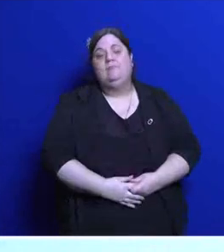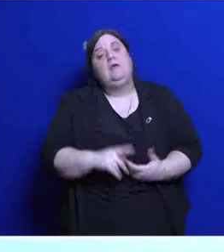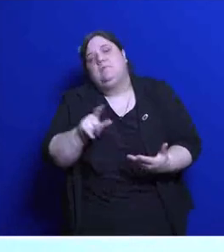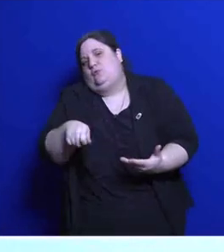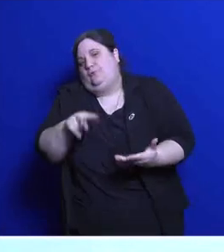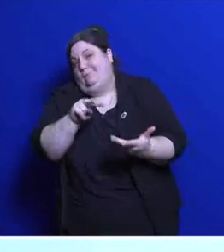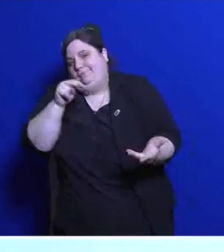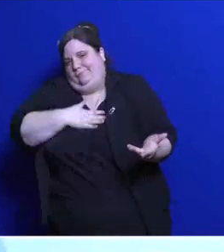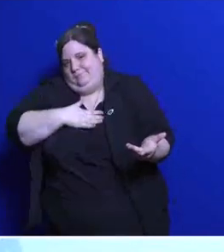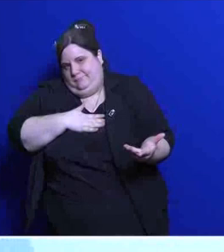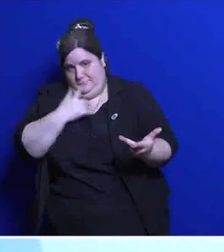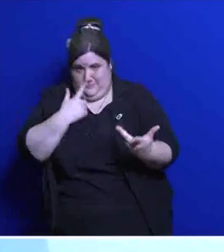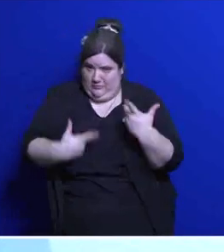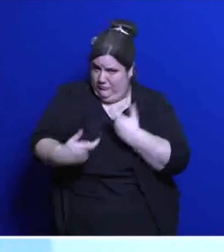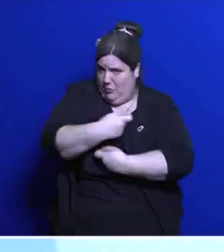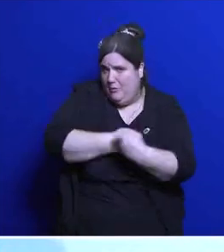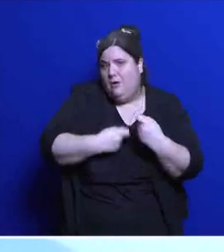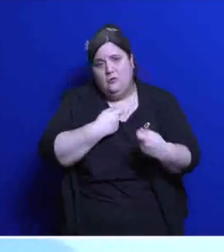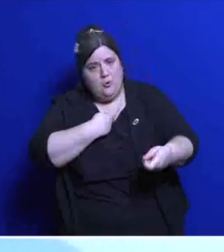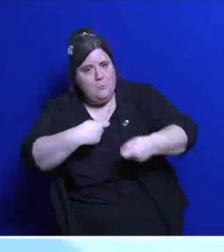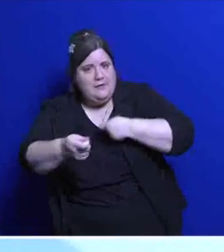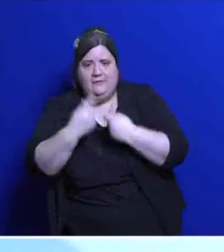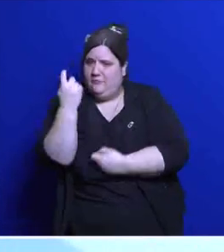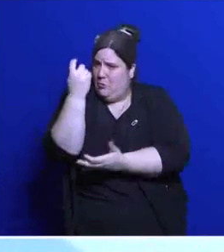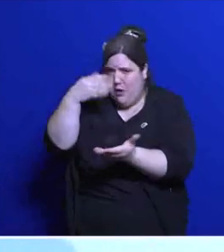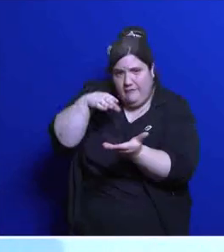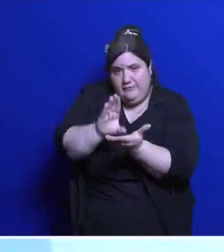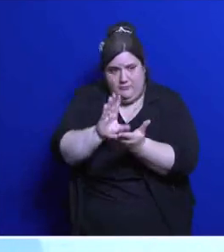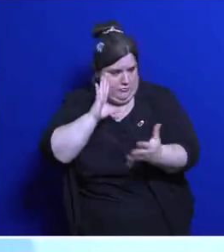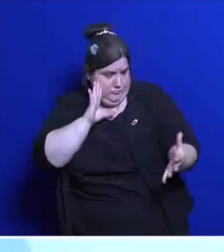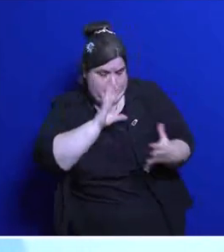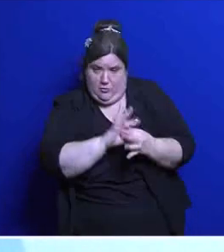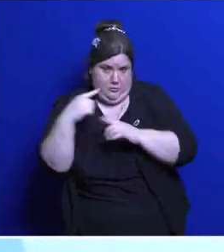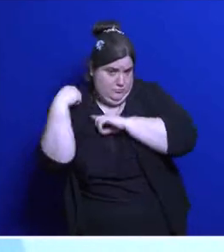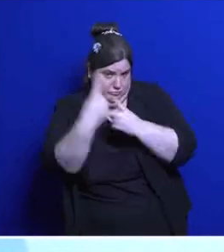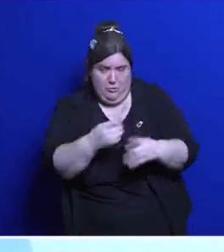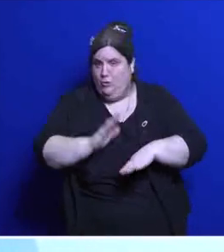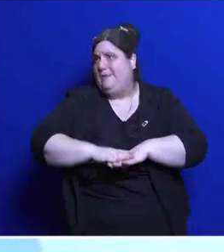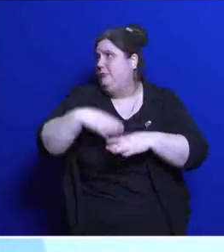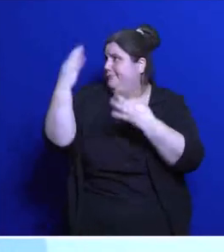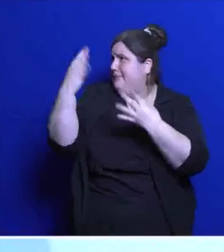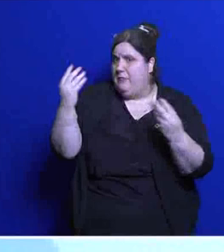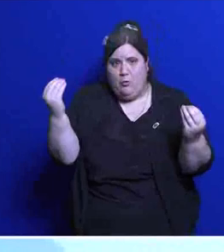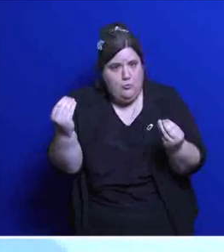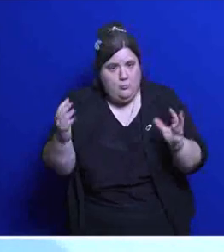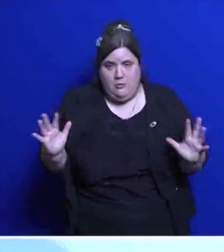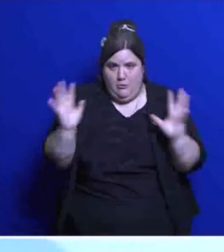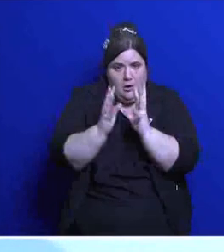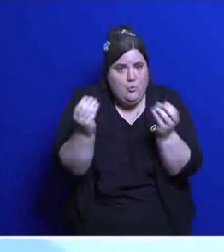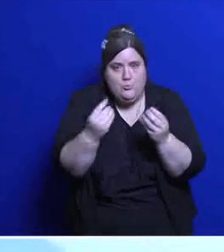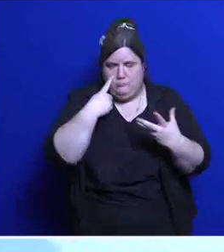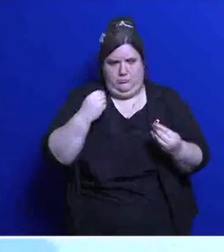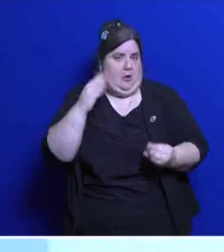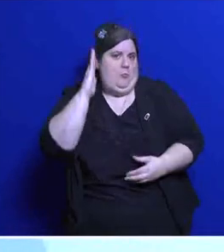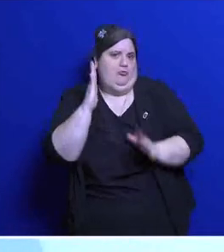du commerce, celui de l'investissement. Et il manquait, depuis tant d'années, un événement majeur, un flagship event,